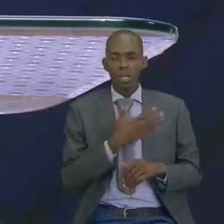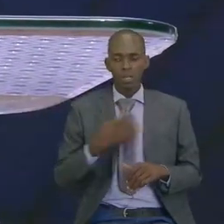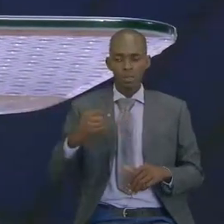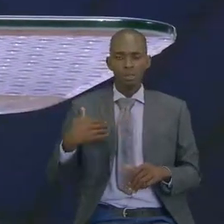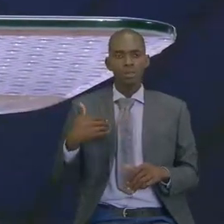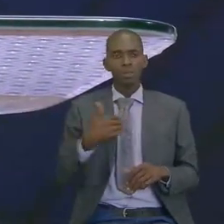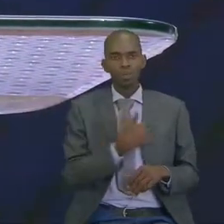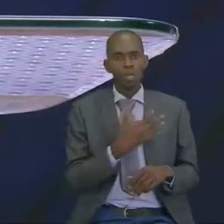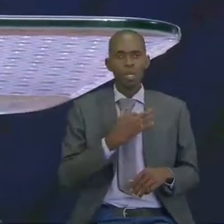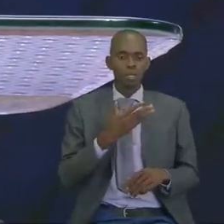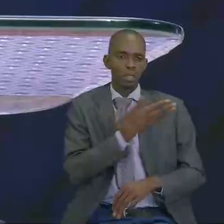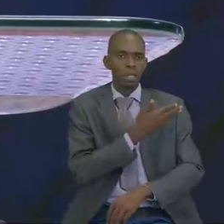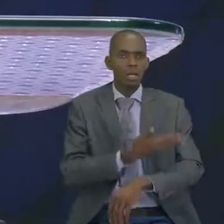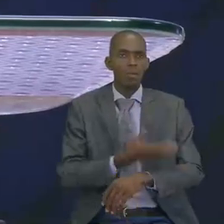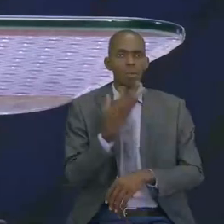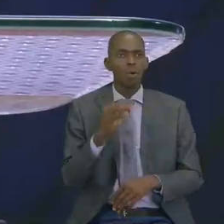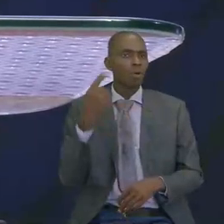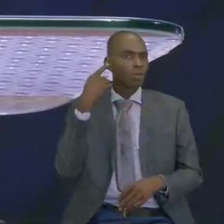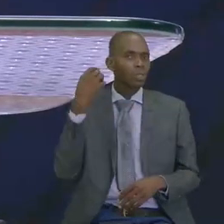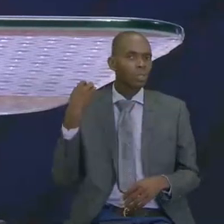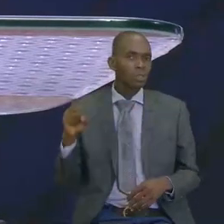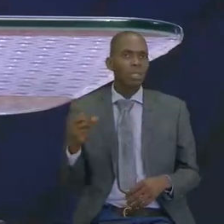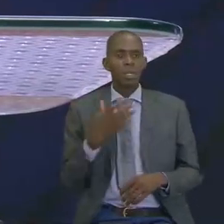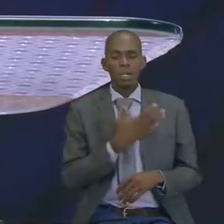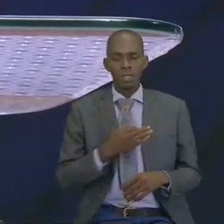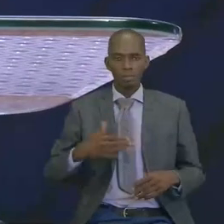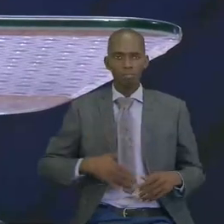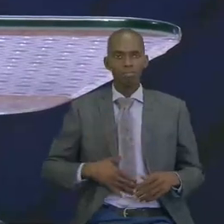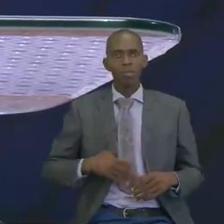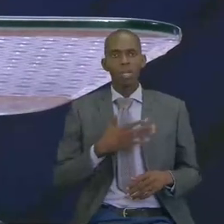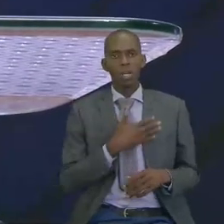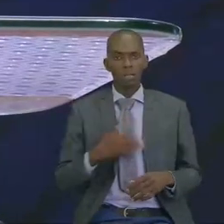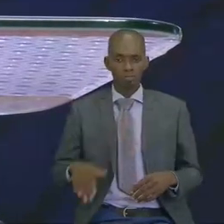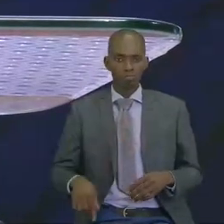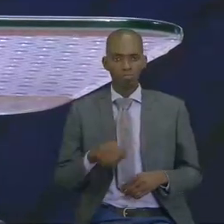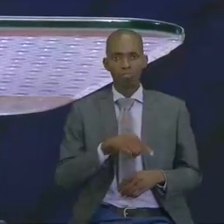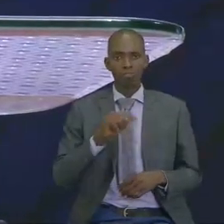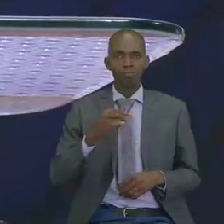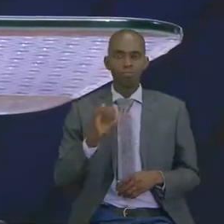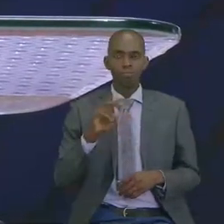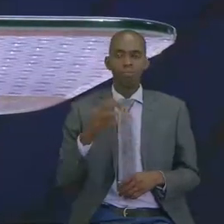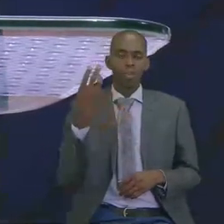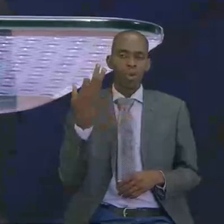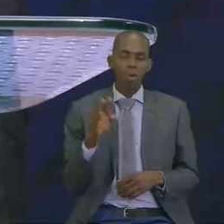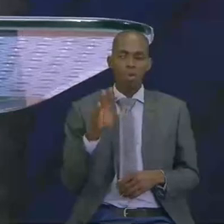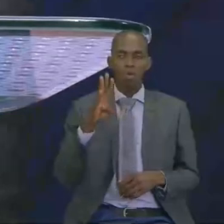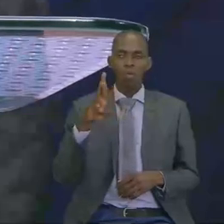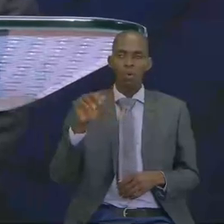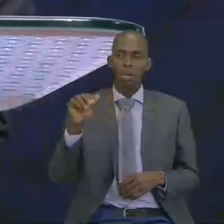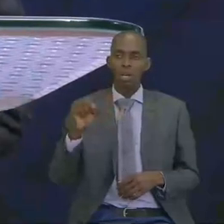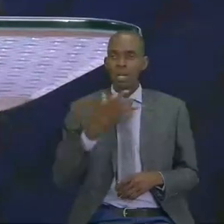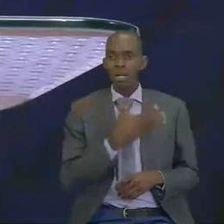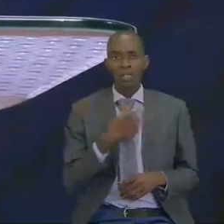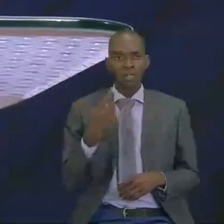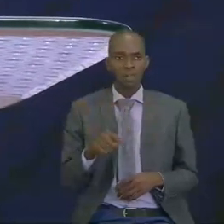étaient d'argent, son ventre et ses cuisses étaient d'airain. 33. Ses jambes